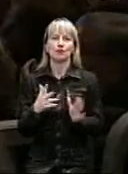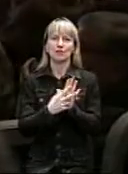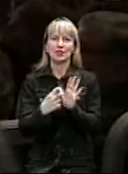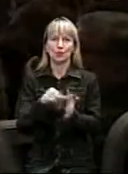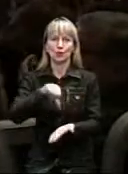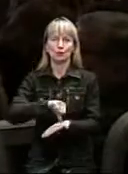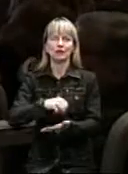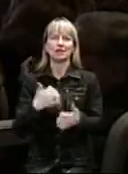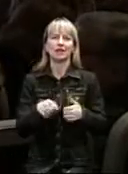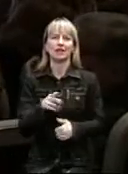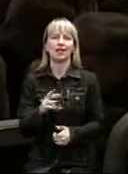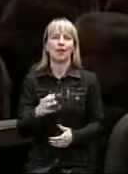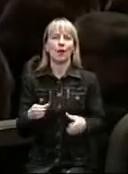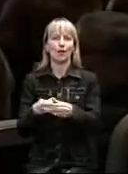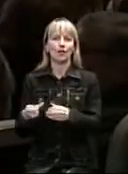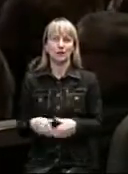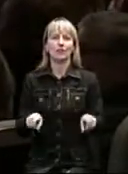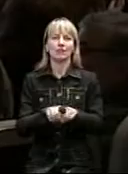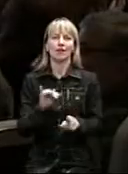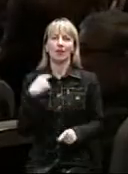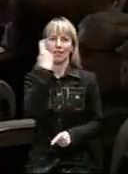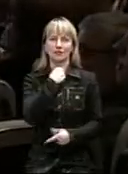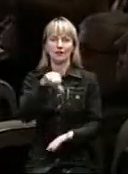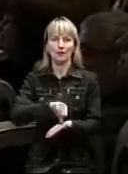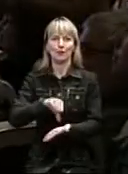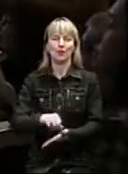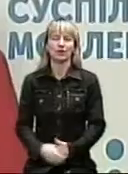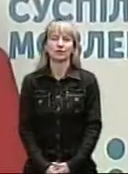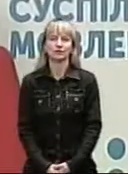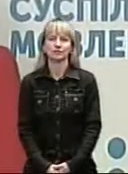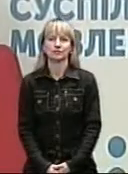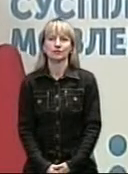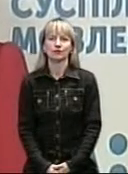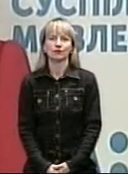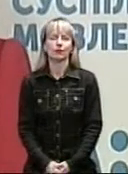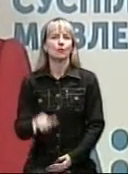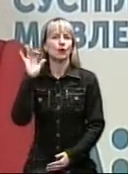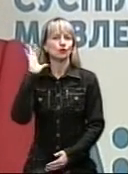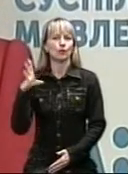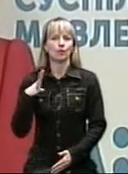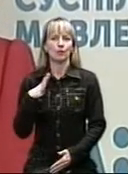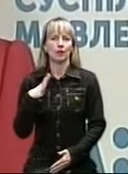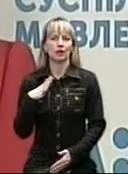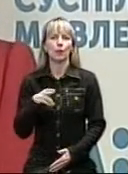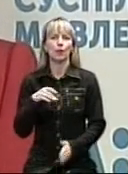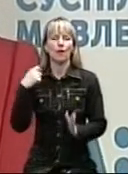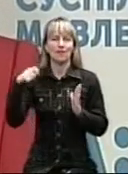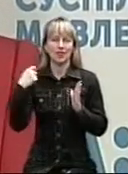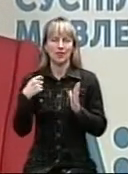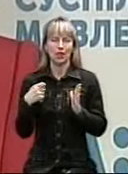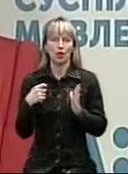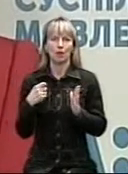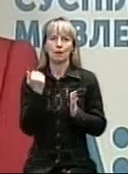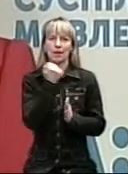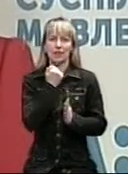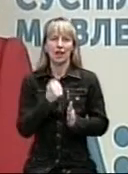учасників. Серед них як колективи, так і сольні виконавці. Прослушування відбувалося по відеоматеріалу.